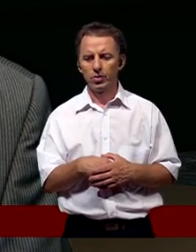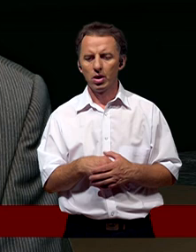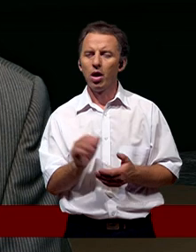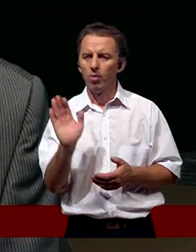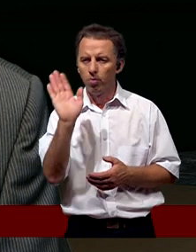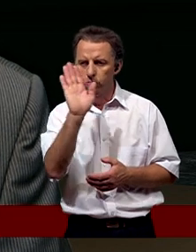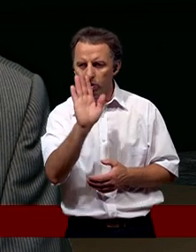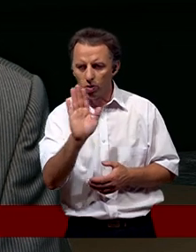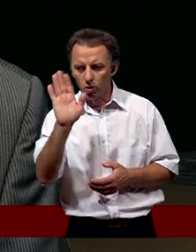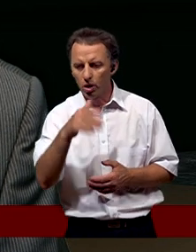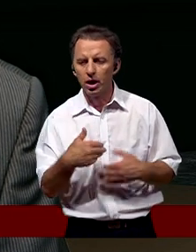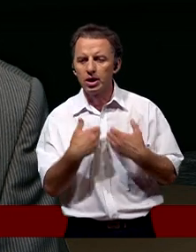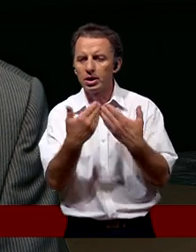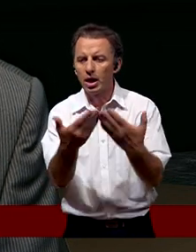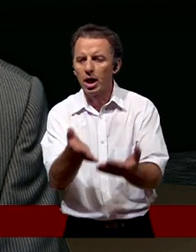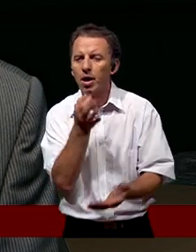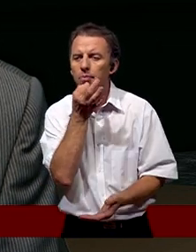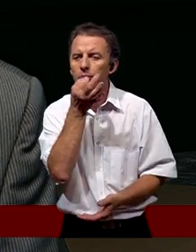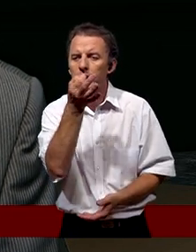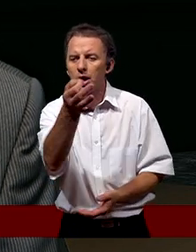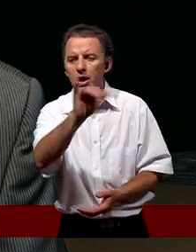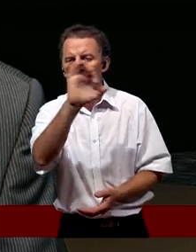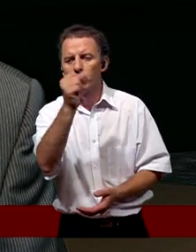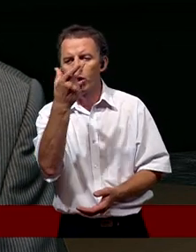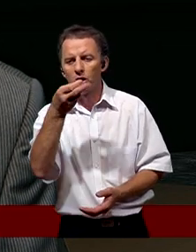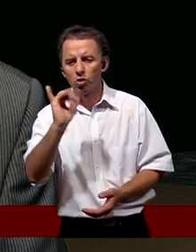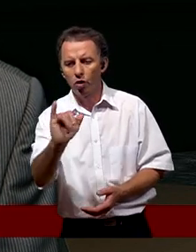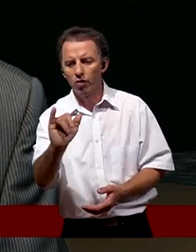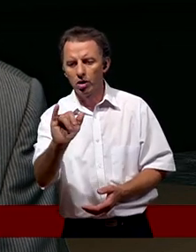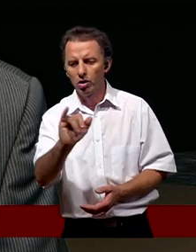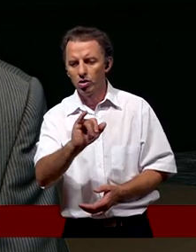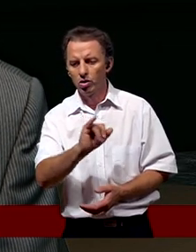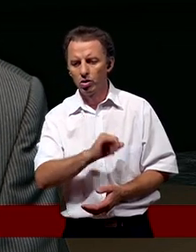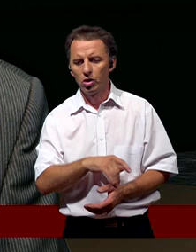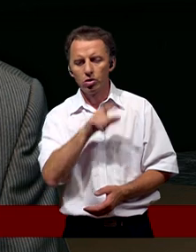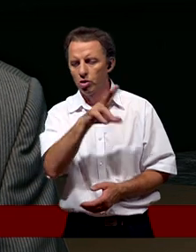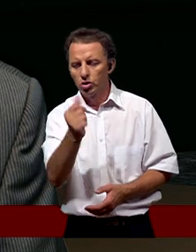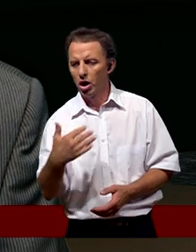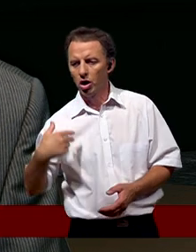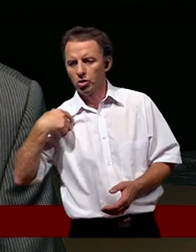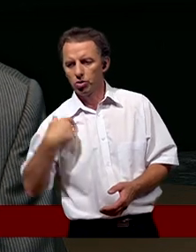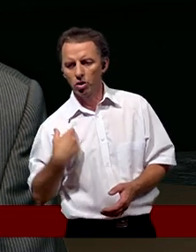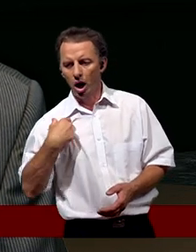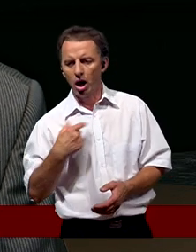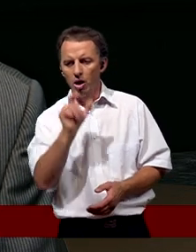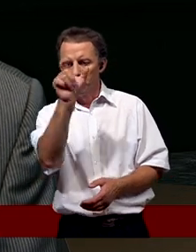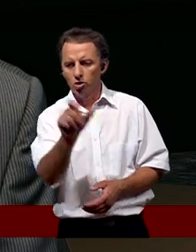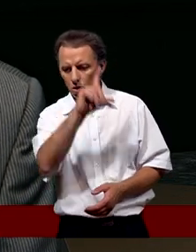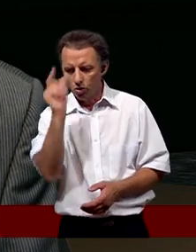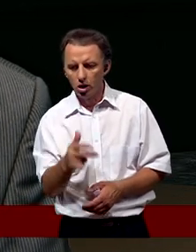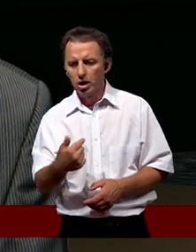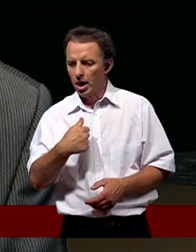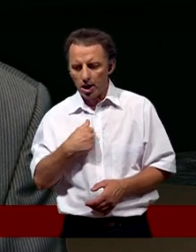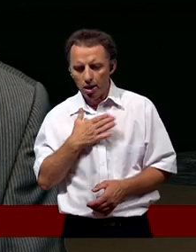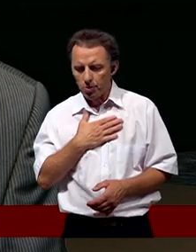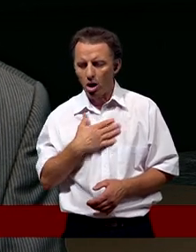I Bóg zadaje Jonaszowi pytanie: czy ci nie żal tych ludzi? Czy